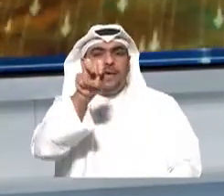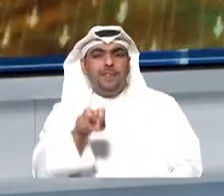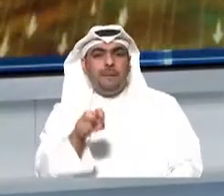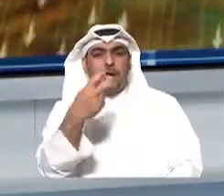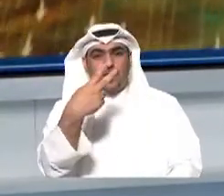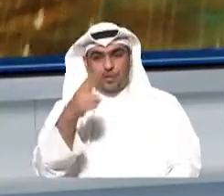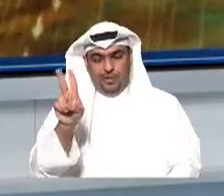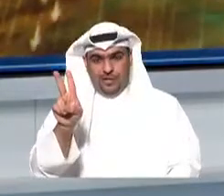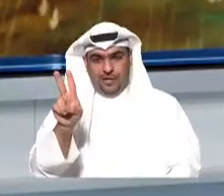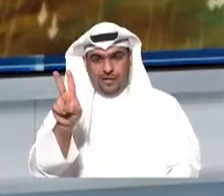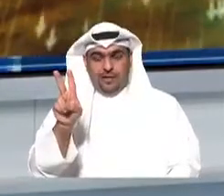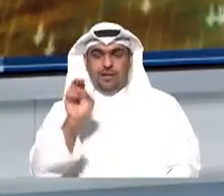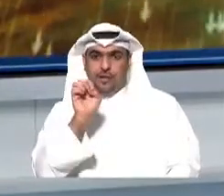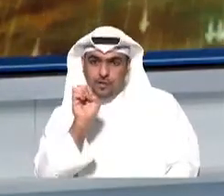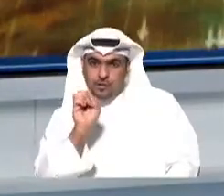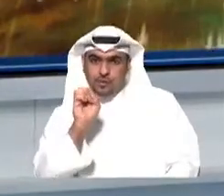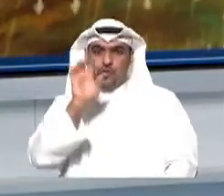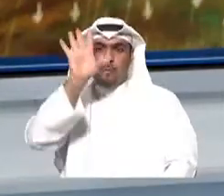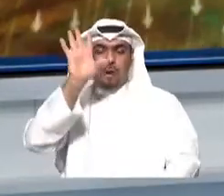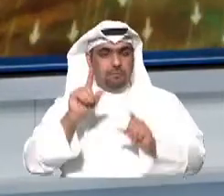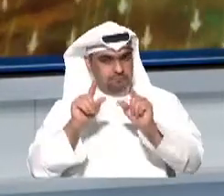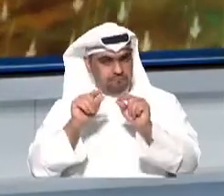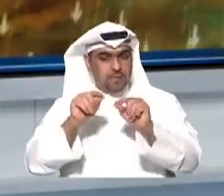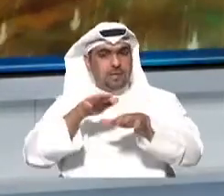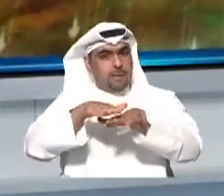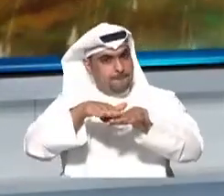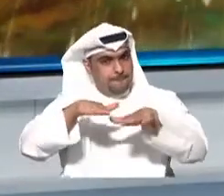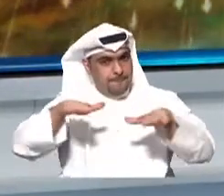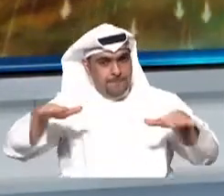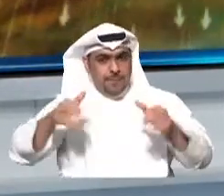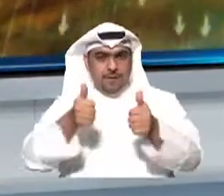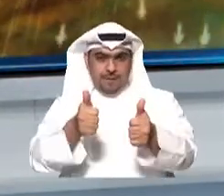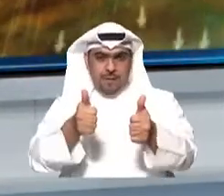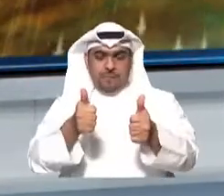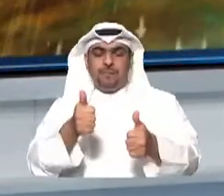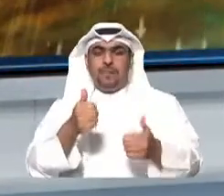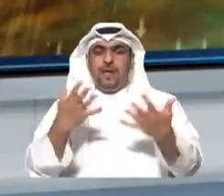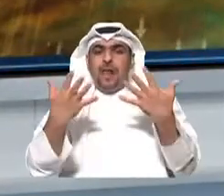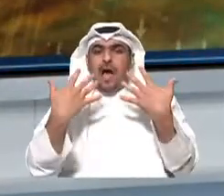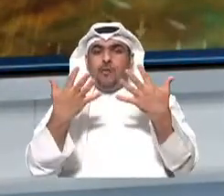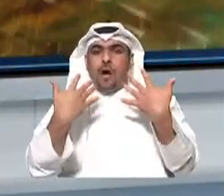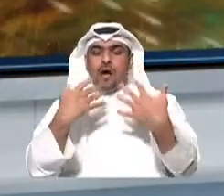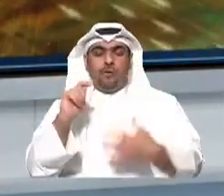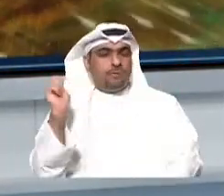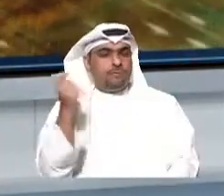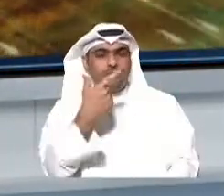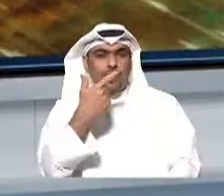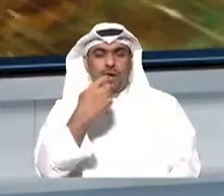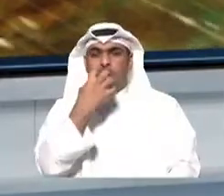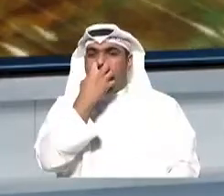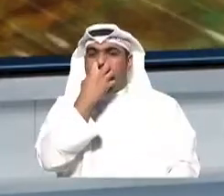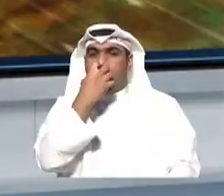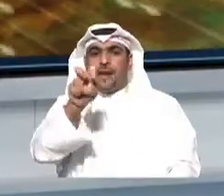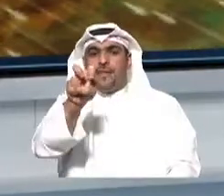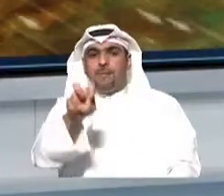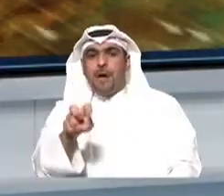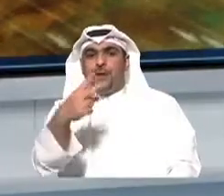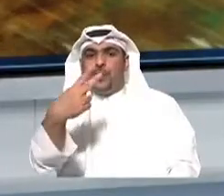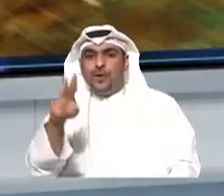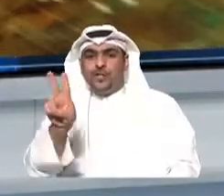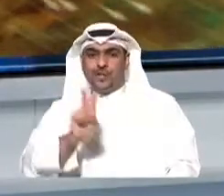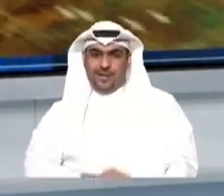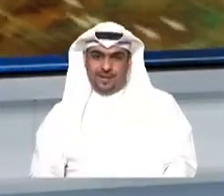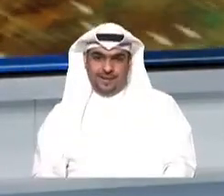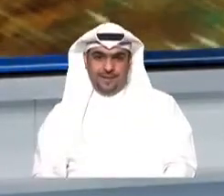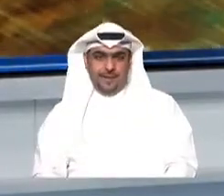خلال ساعات الصباح الأولى تراوح ما بين 24 إلى 28 درجة مئوية على مختلف مناطق البلاد. أجواء حارة